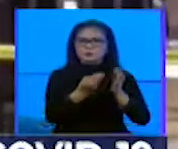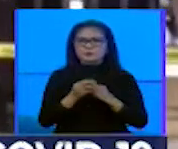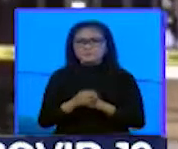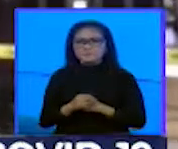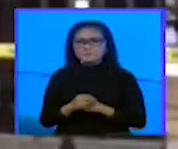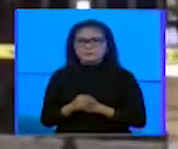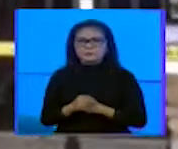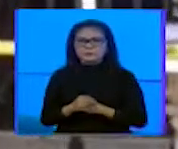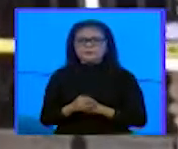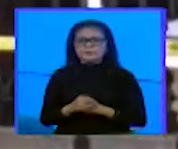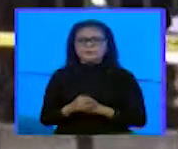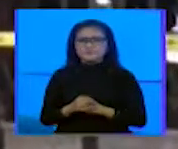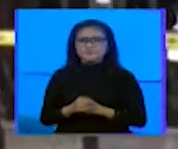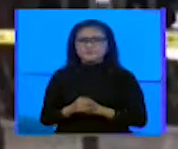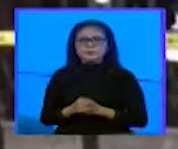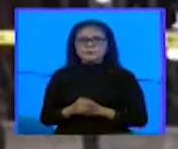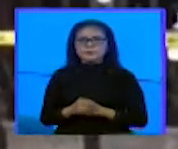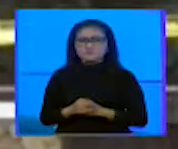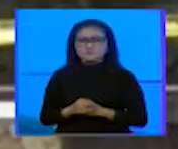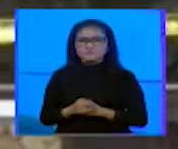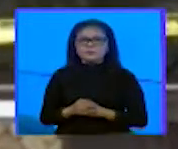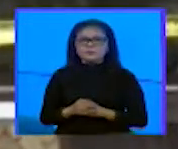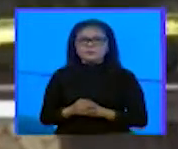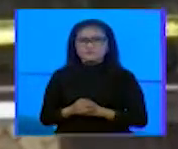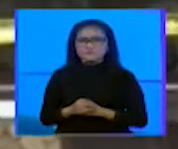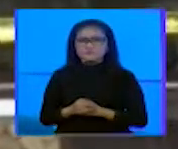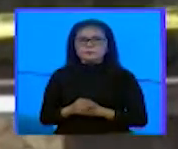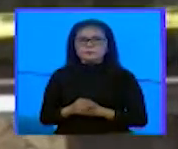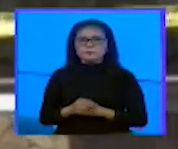PPKM berlangsung. Dari Kabupaten Bekasi, Jawa Barat, Didit Junaidi melaporkan.